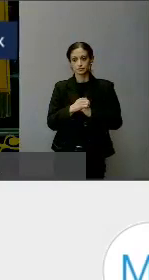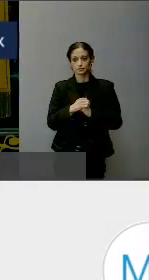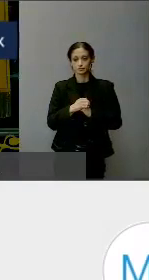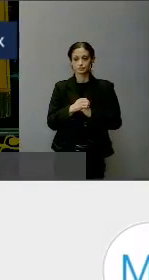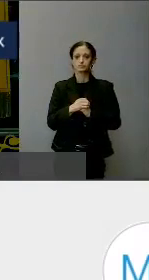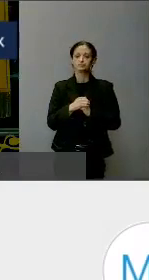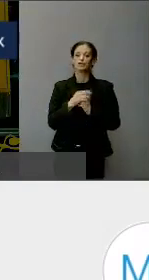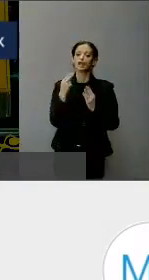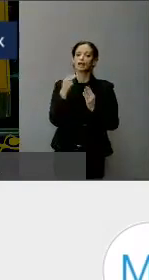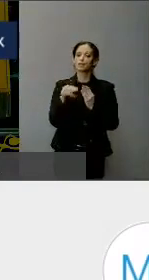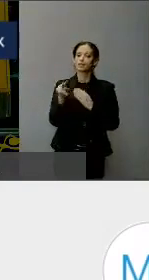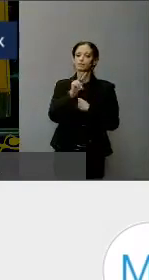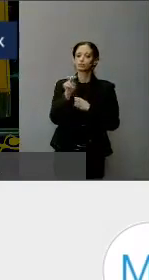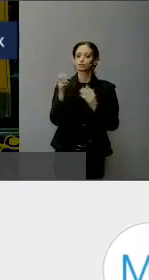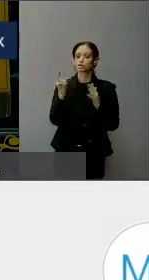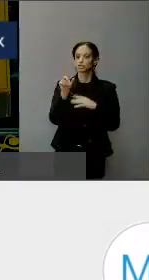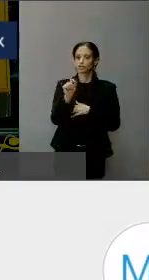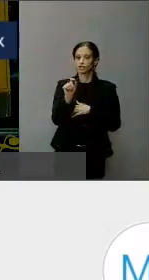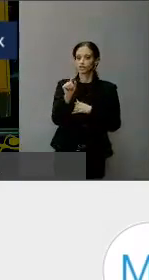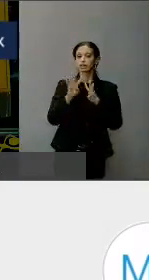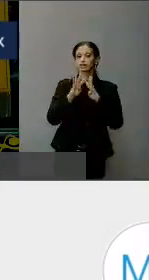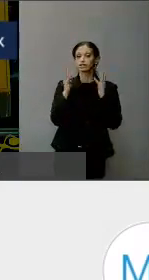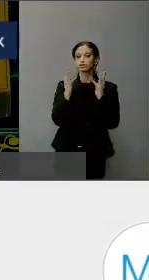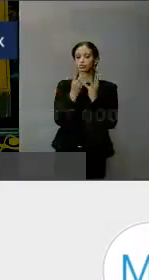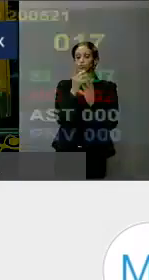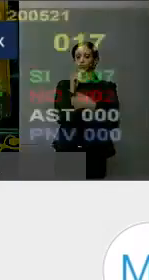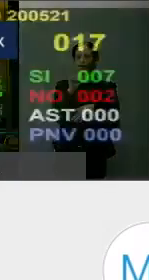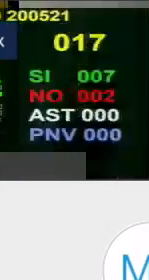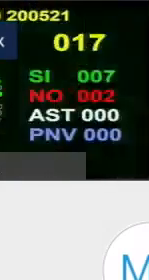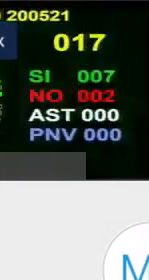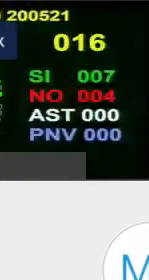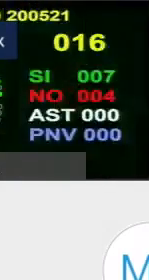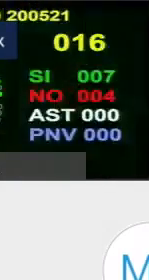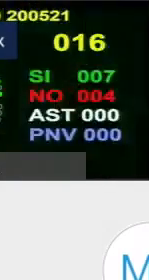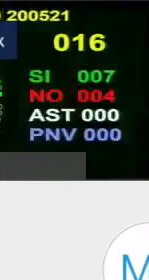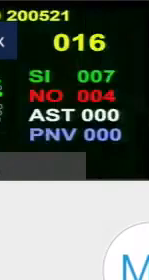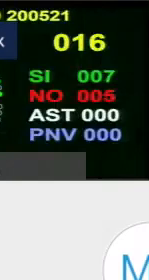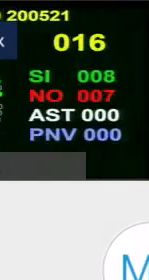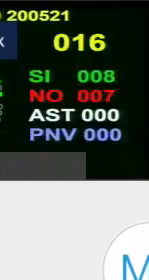emendamento 220 parere della giunta contrario si vuota